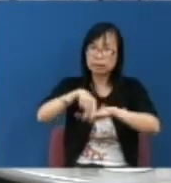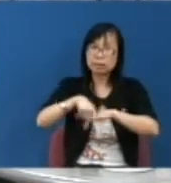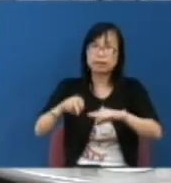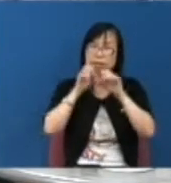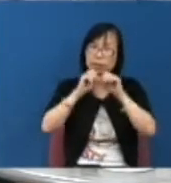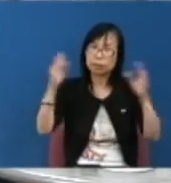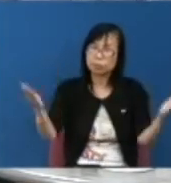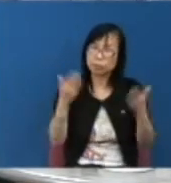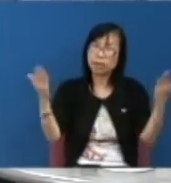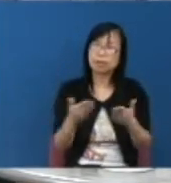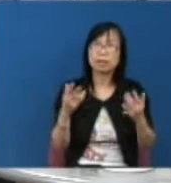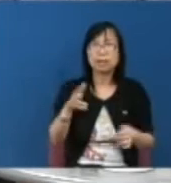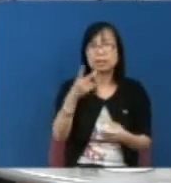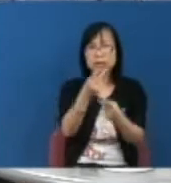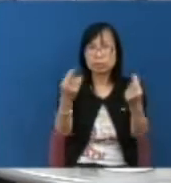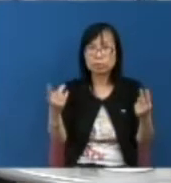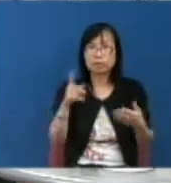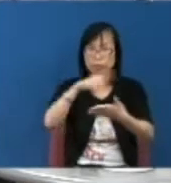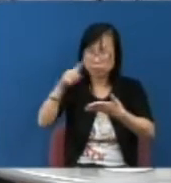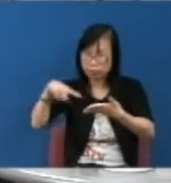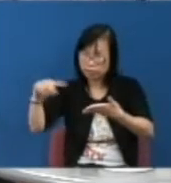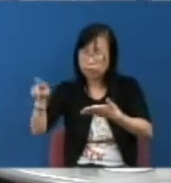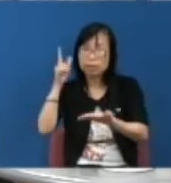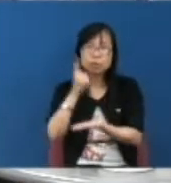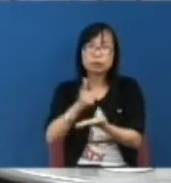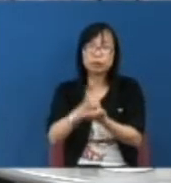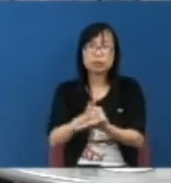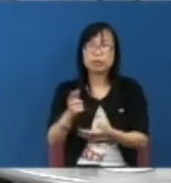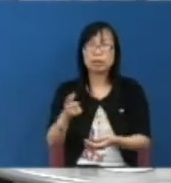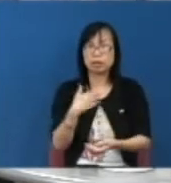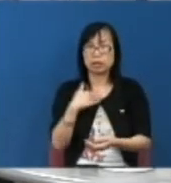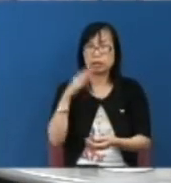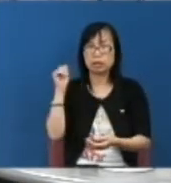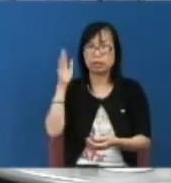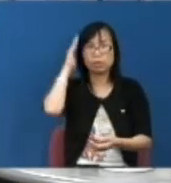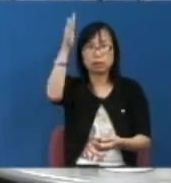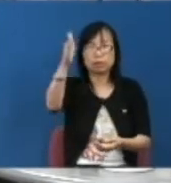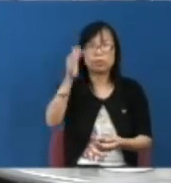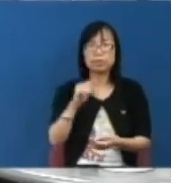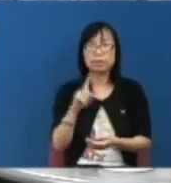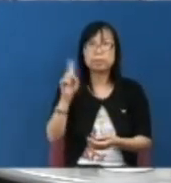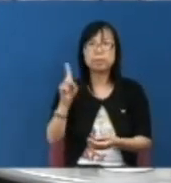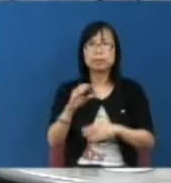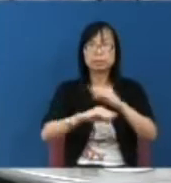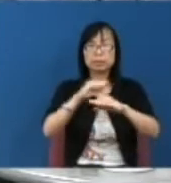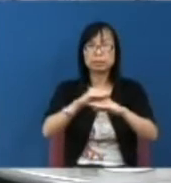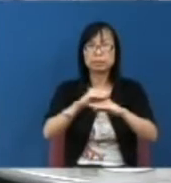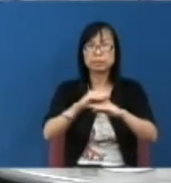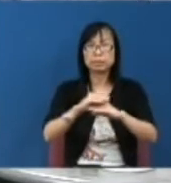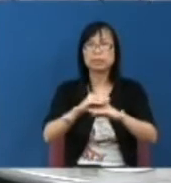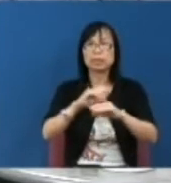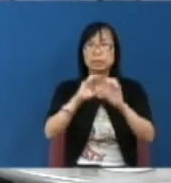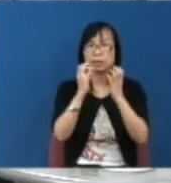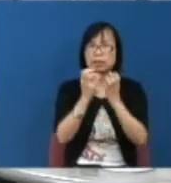解話一個綠色嘅審核係非常之重要咯？咁變咗嚟講，我哋可以將來知道咧邊一個建築物或者邊一個組